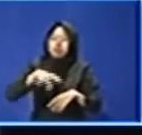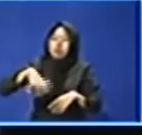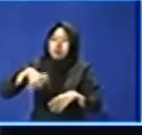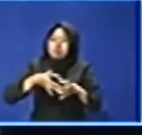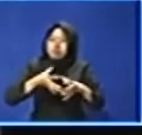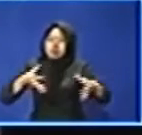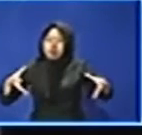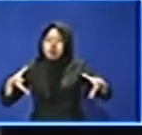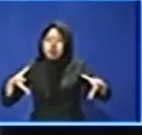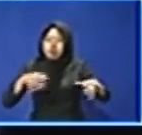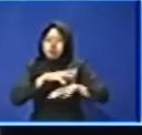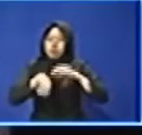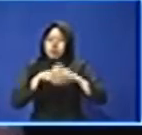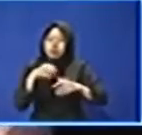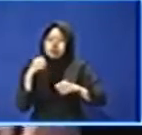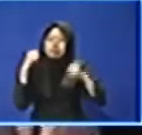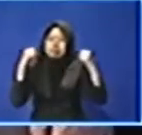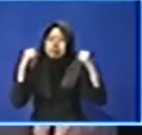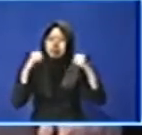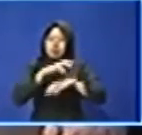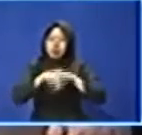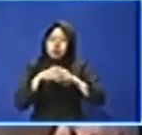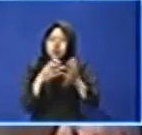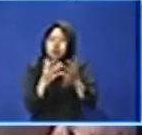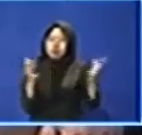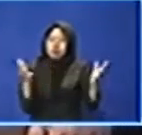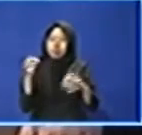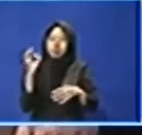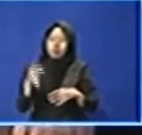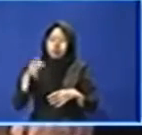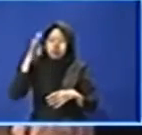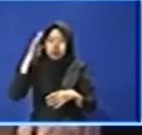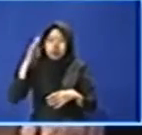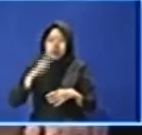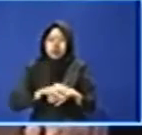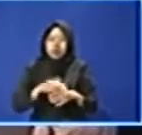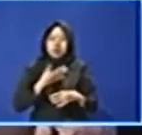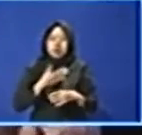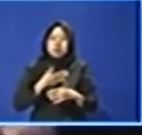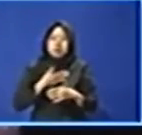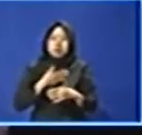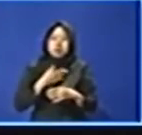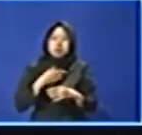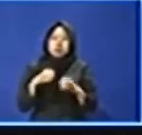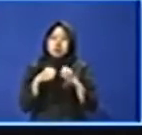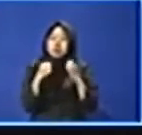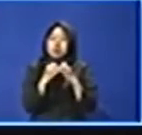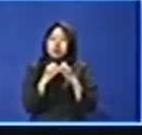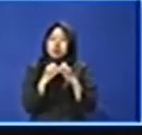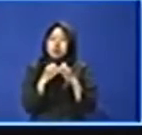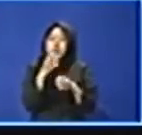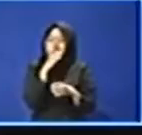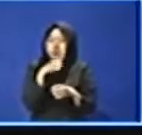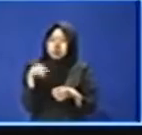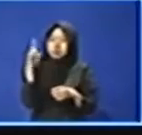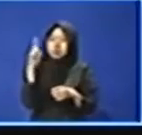akan bantu panjenengan semua itu kesejahteraan panjenengan dan untuk masyarakat kota Blitar dan kami berjanji bismillah nilai kita Aneh kami dan